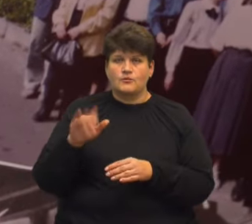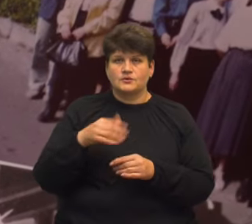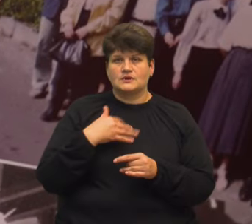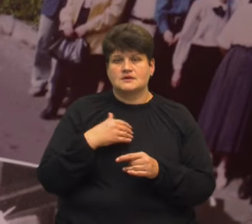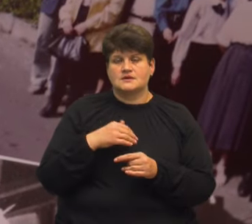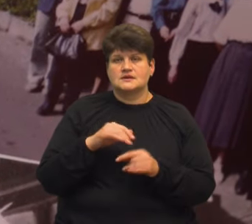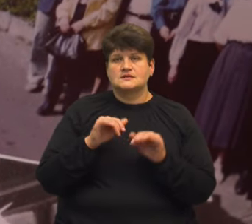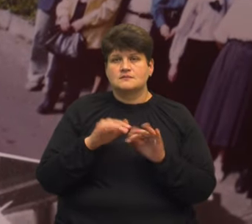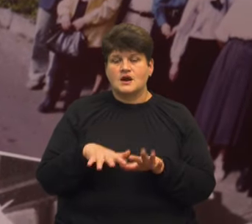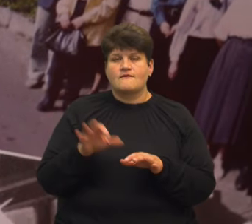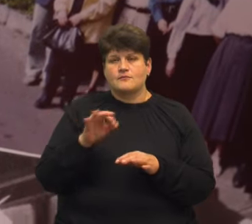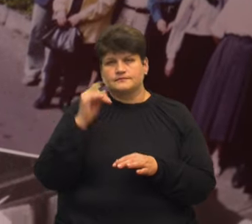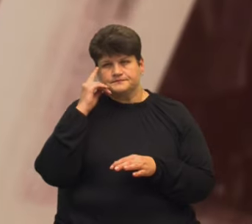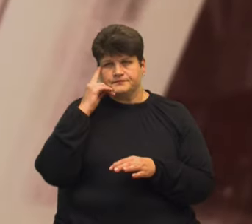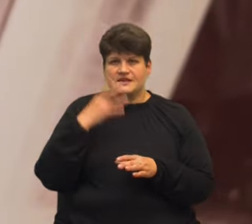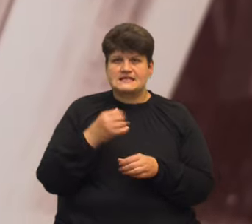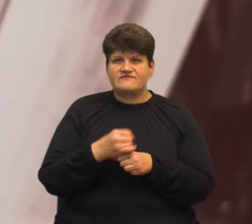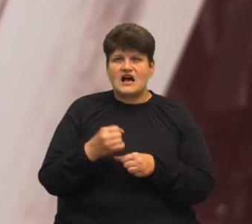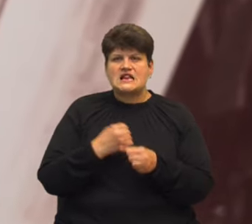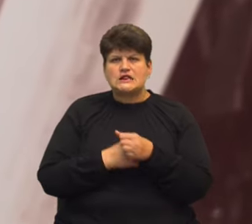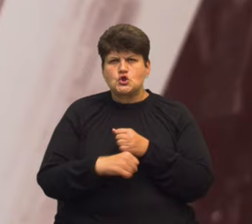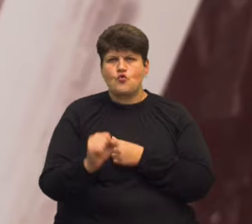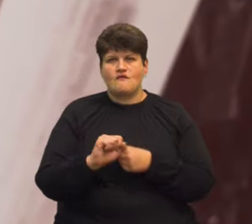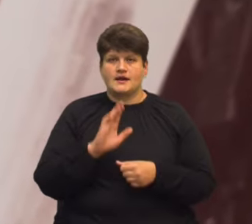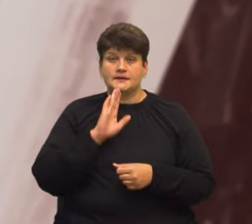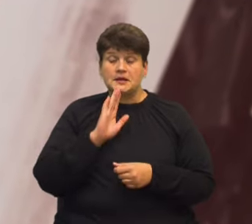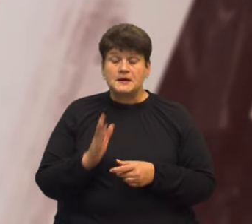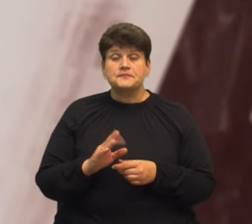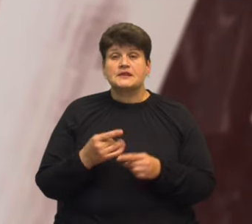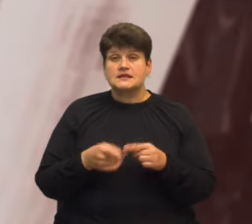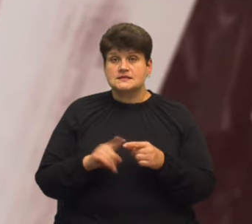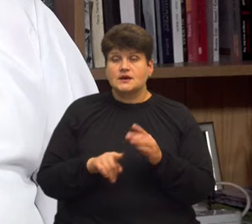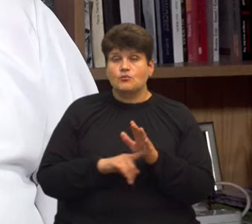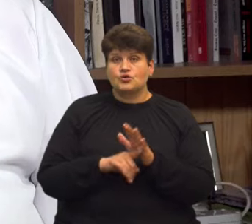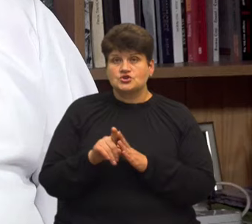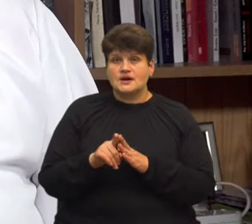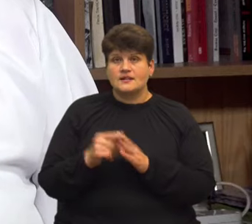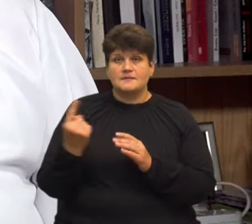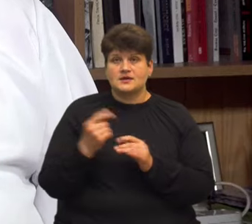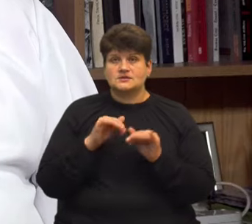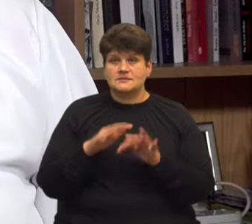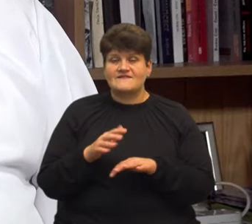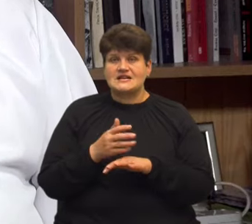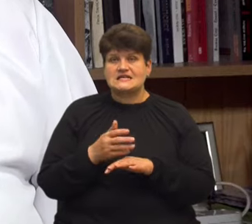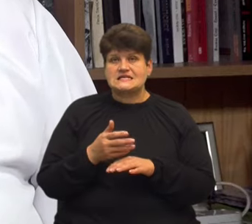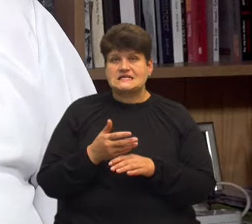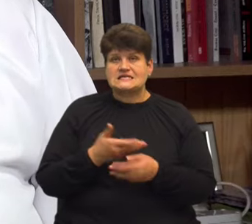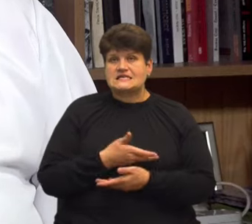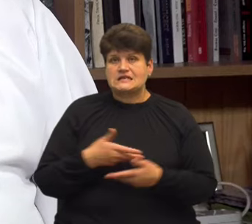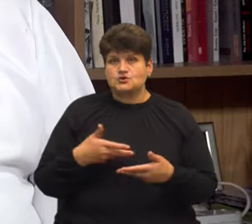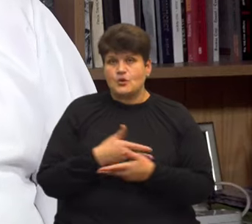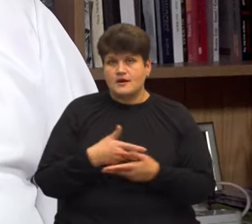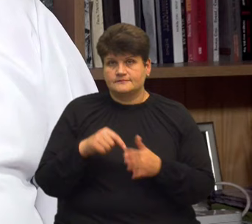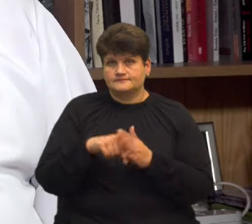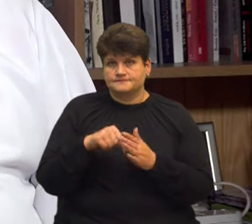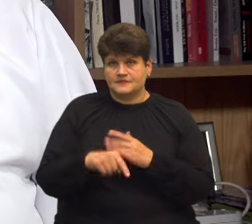Горбаль став першим політв'язним СРСР, проти якого розпочали кримінальну справу з сексуальним підґрунтям. Мене побили на вулиці